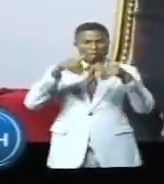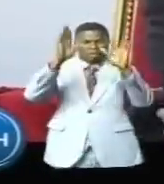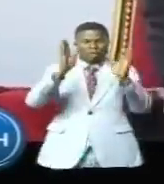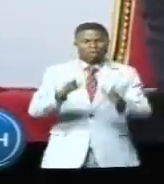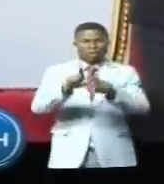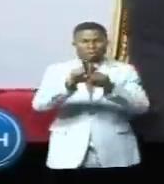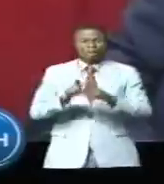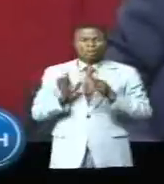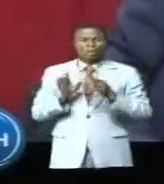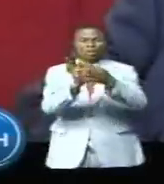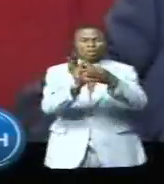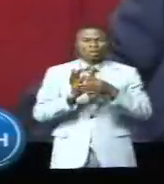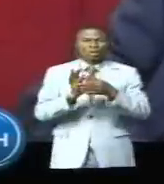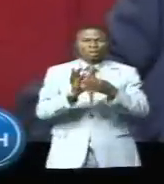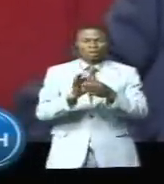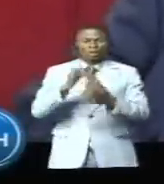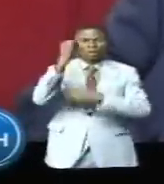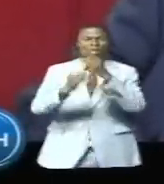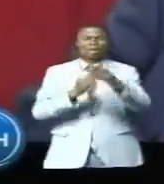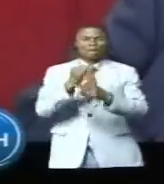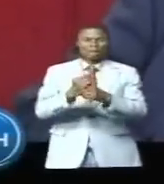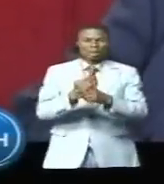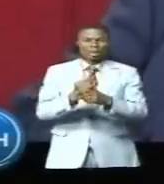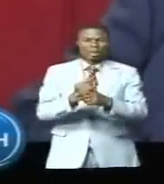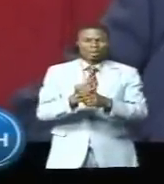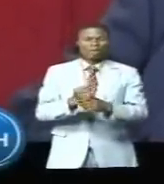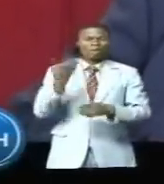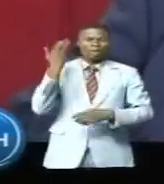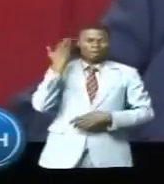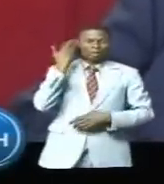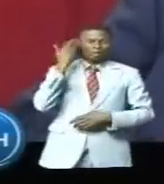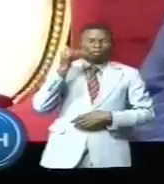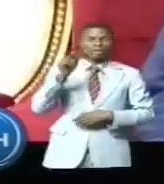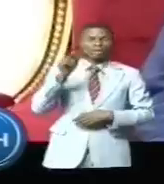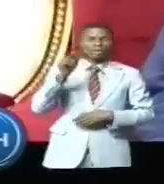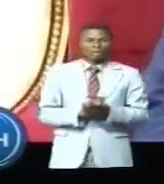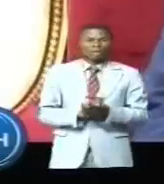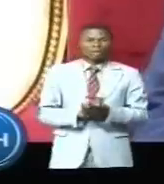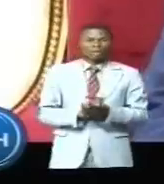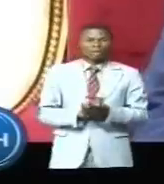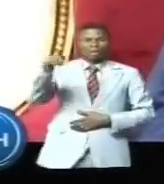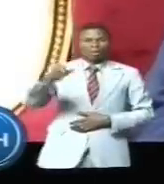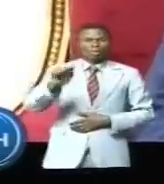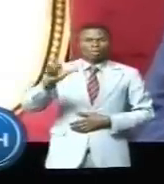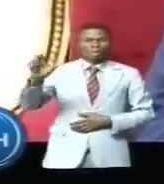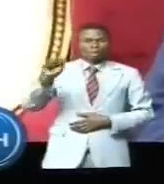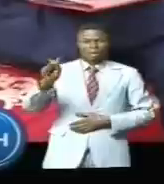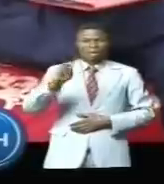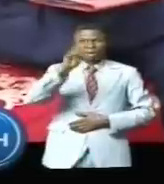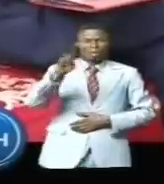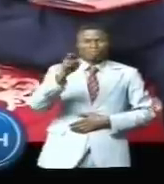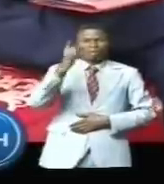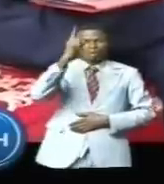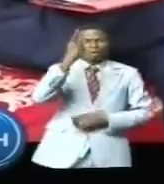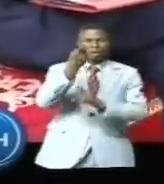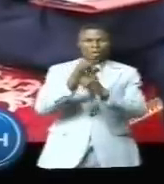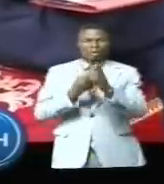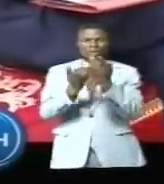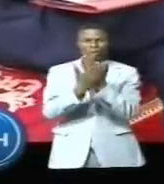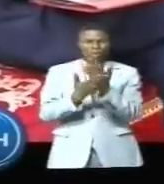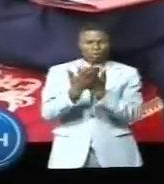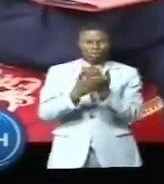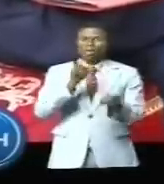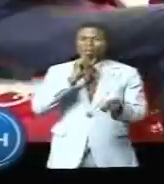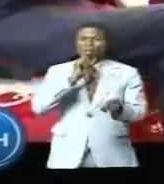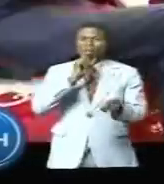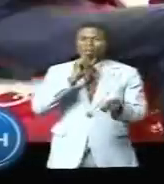de la coopération internationale, Christophe Lutundula Palapenapala, ce vendredi 1er juillet. Un entretien